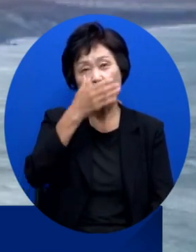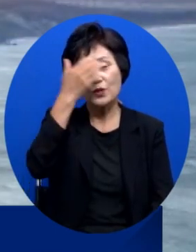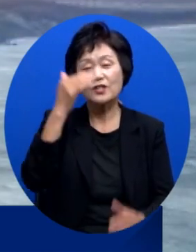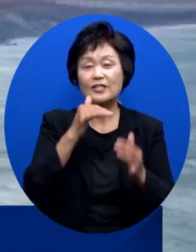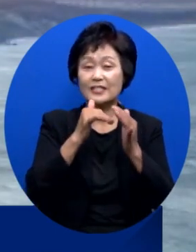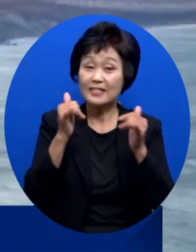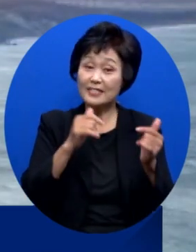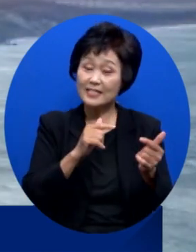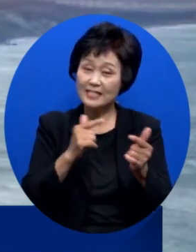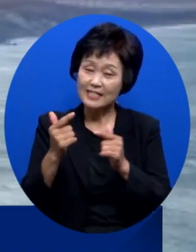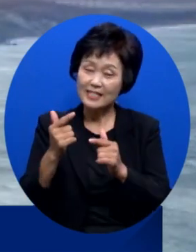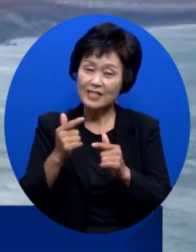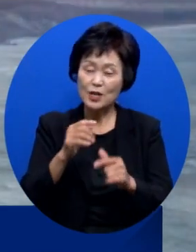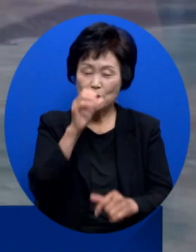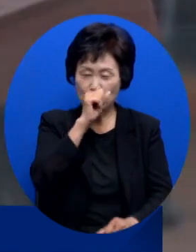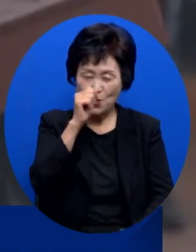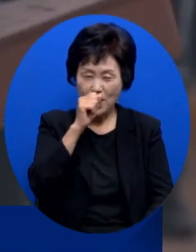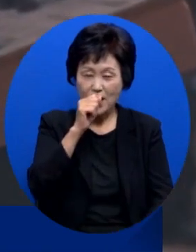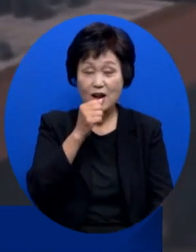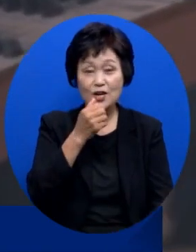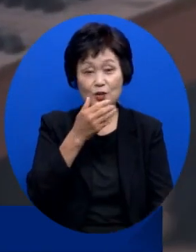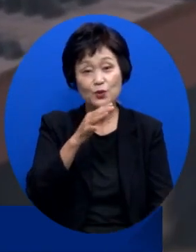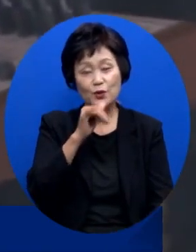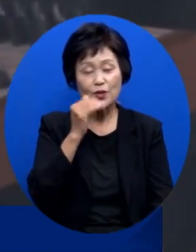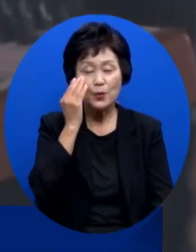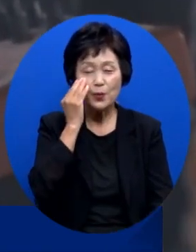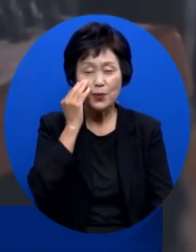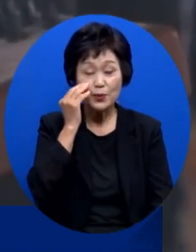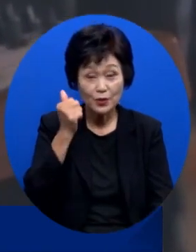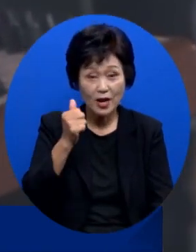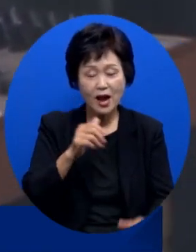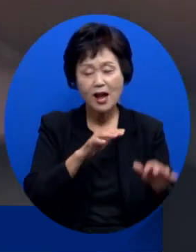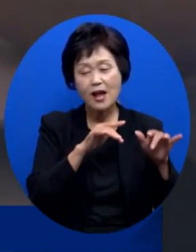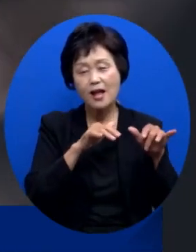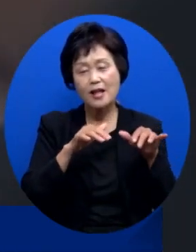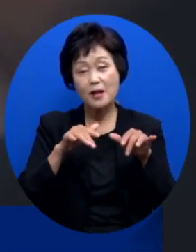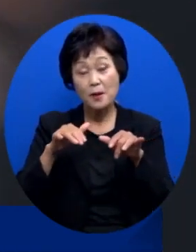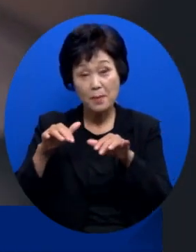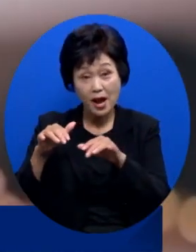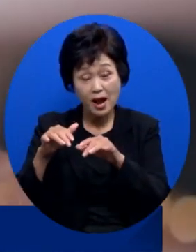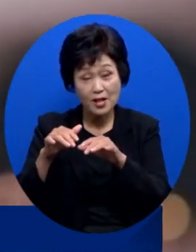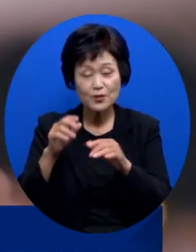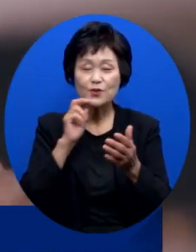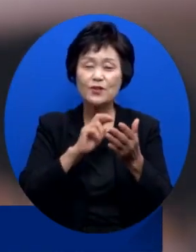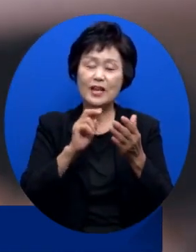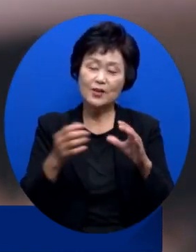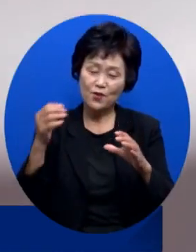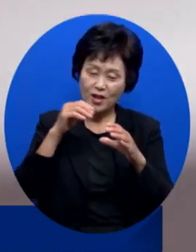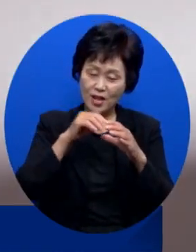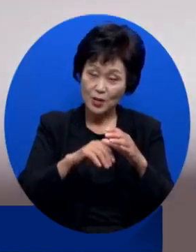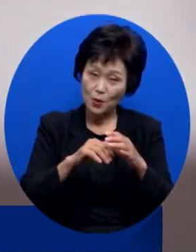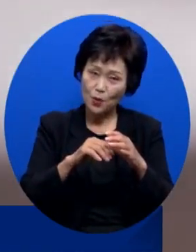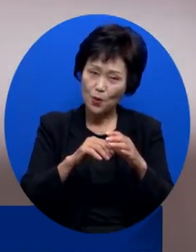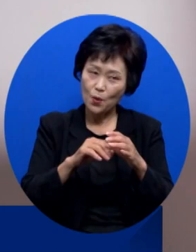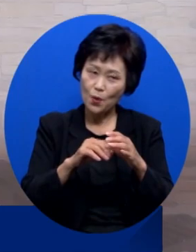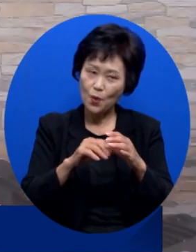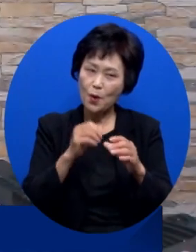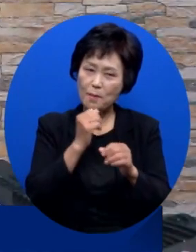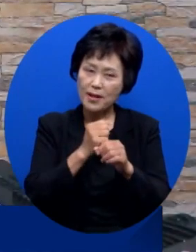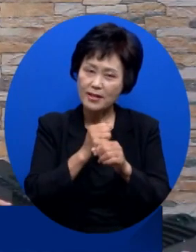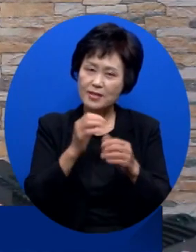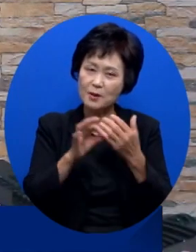있는 그리고 가장 많이 익숙해져 있는 반주를 찬송가 멜로디에 살려놓고 편곡을 하면